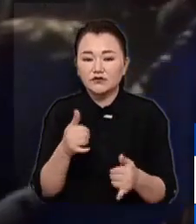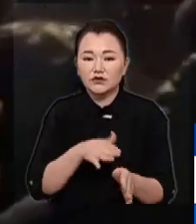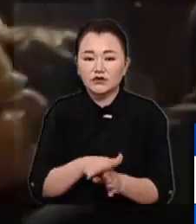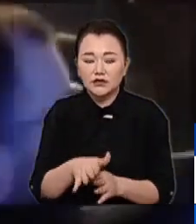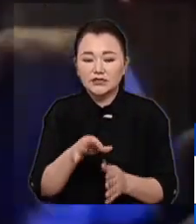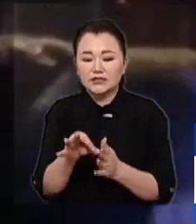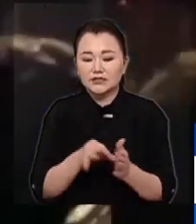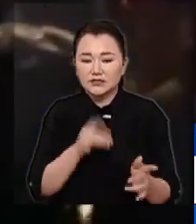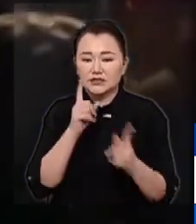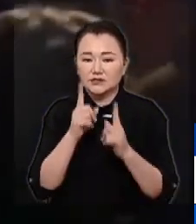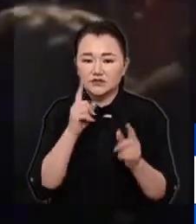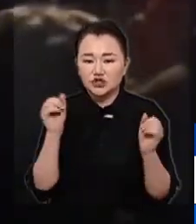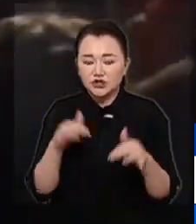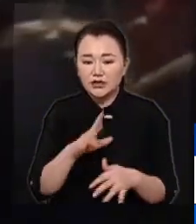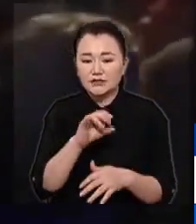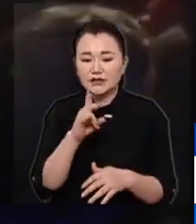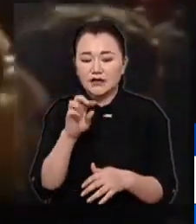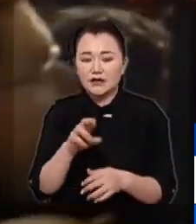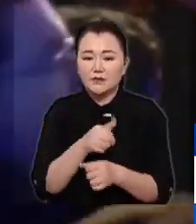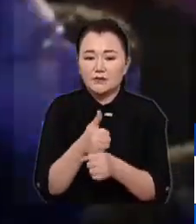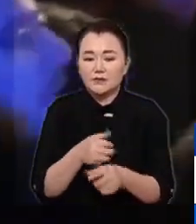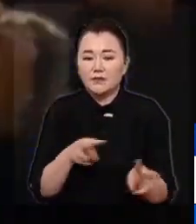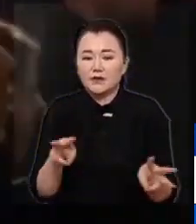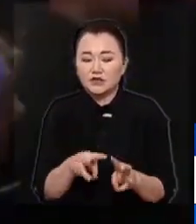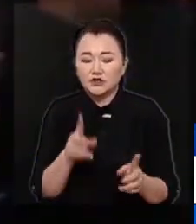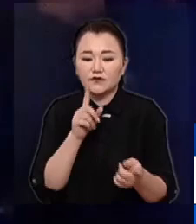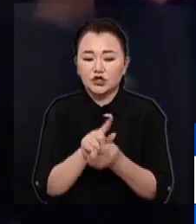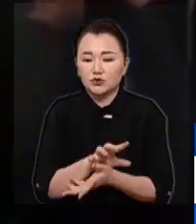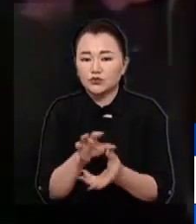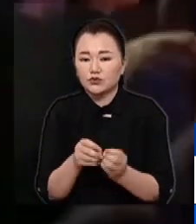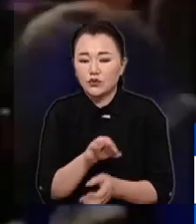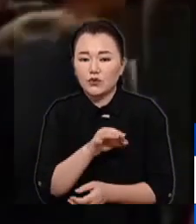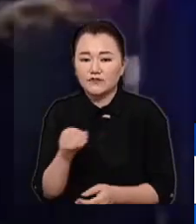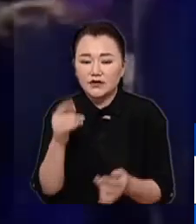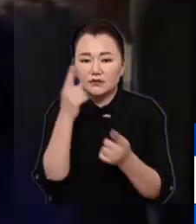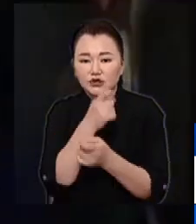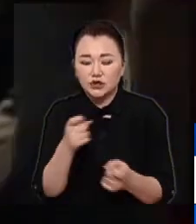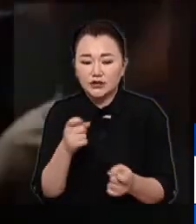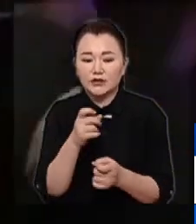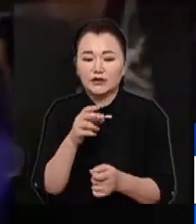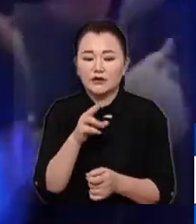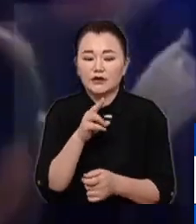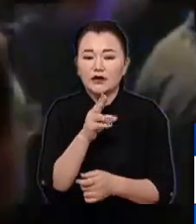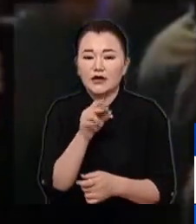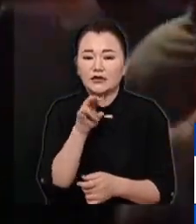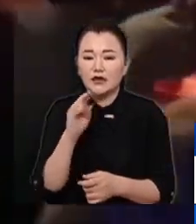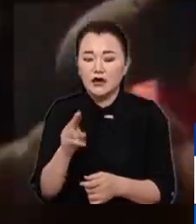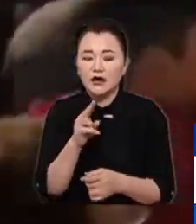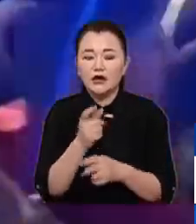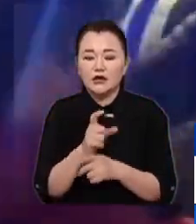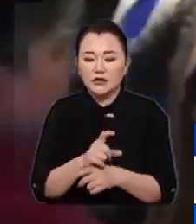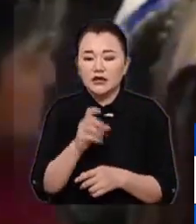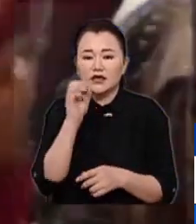состоялось экстренное совещание в канцелярии премьер-министра. По итогам встречи ожидается официальное обращение Нетаньяху к нации. Источники,